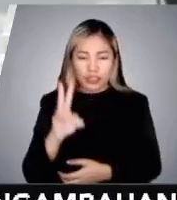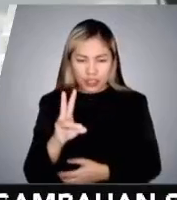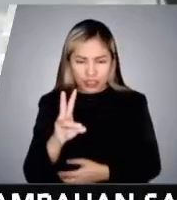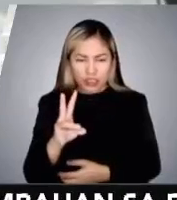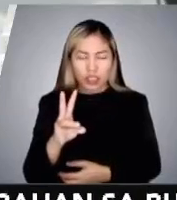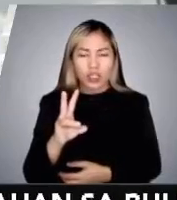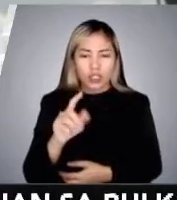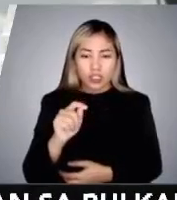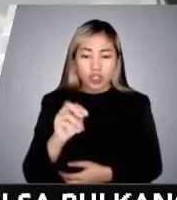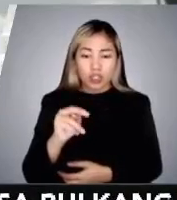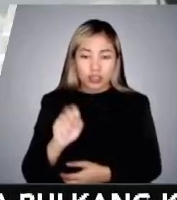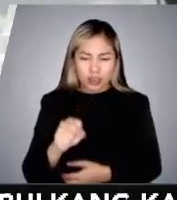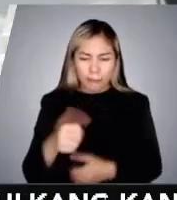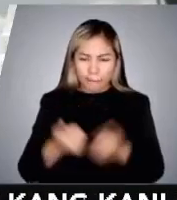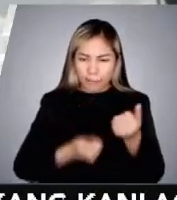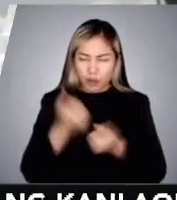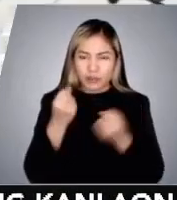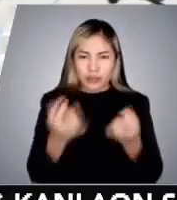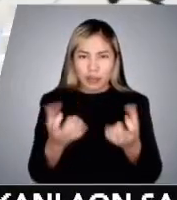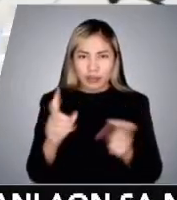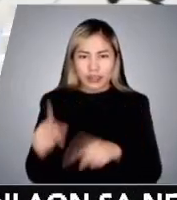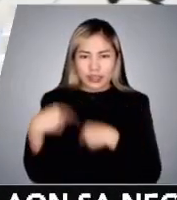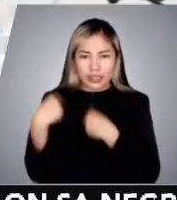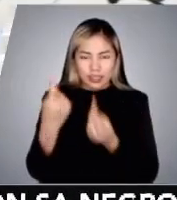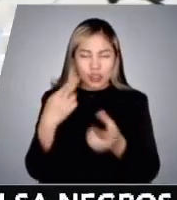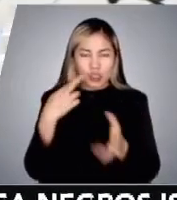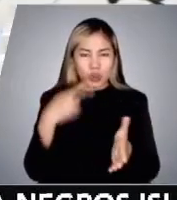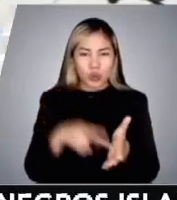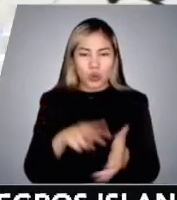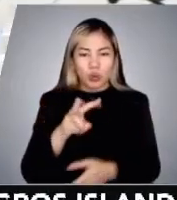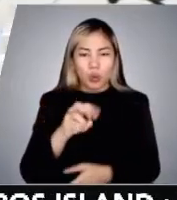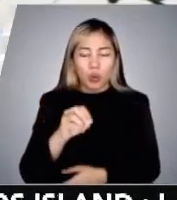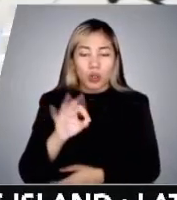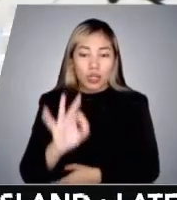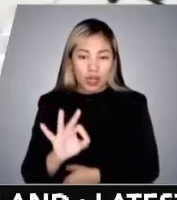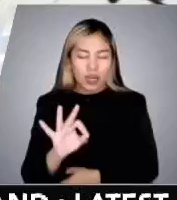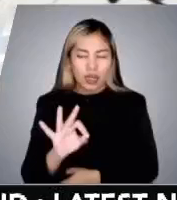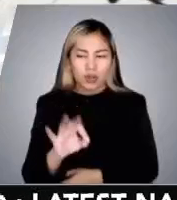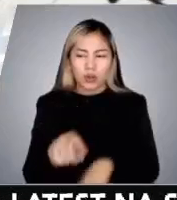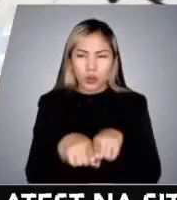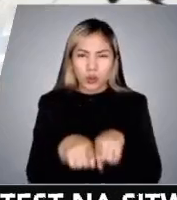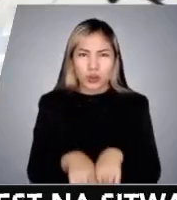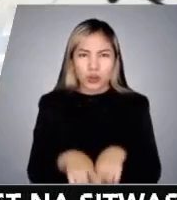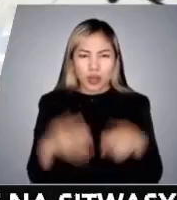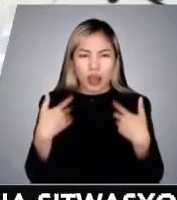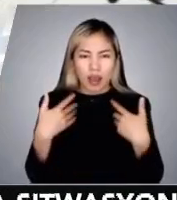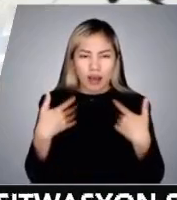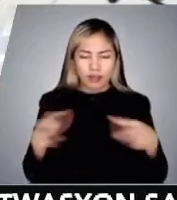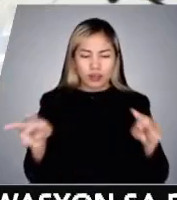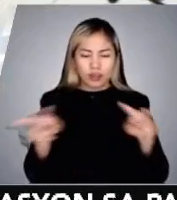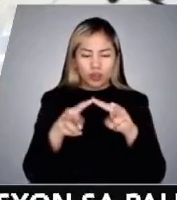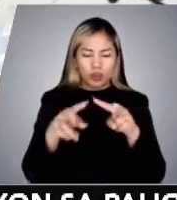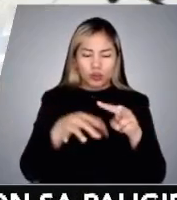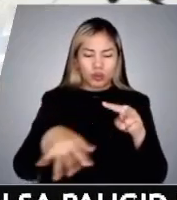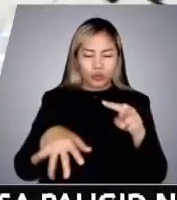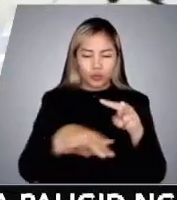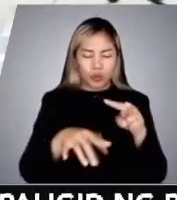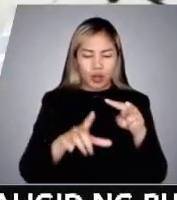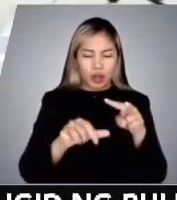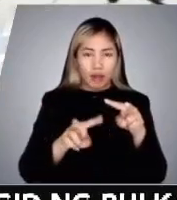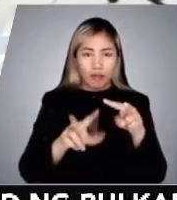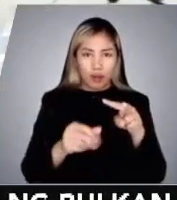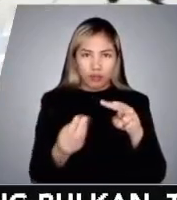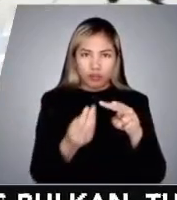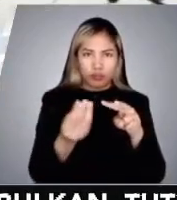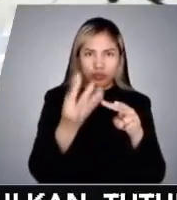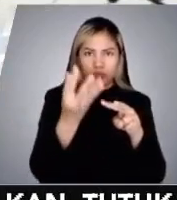noong 2009. Mataas din daw ang tsansa ng magmatic eruption o pagbuga ng lava ng bulkan pero hindi pa masabi kung